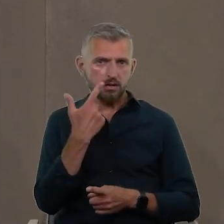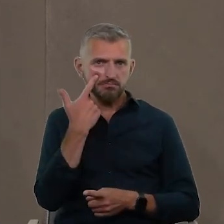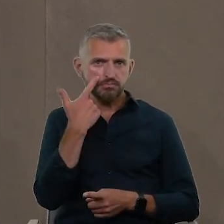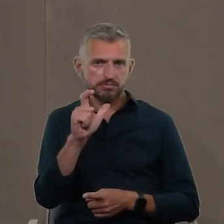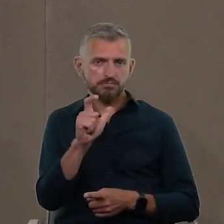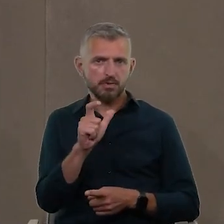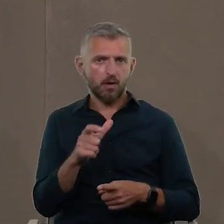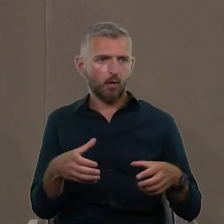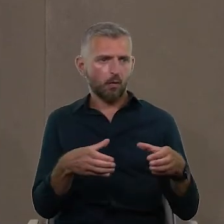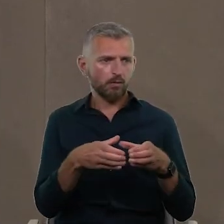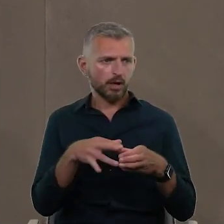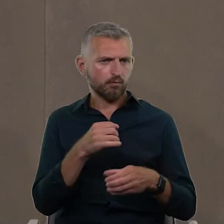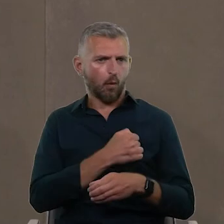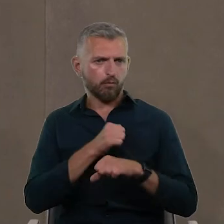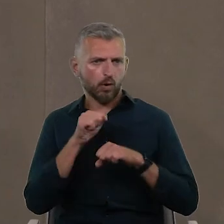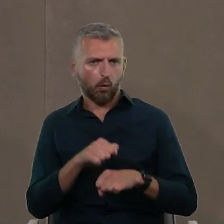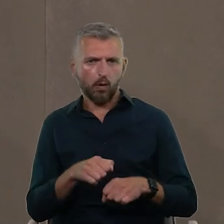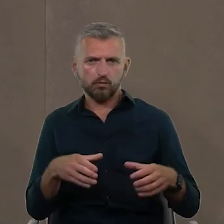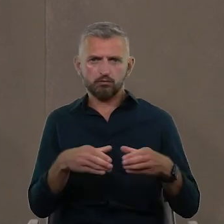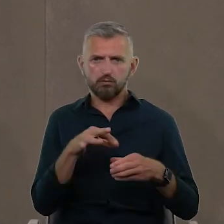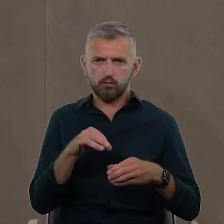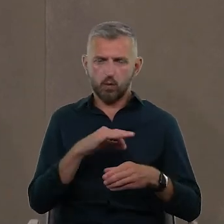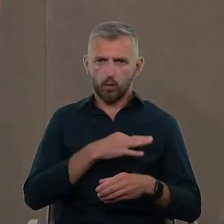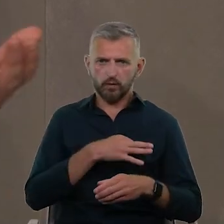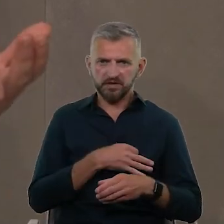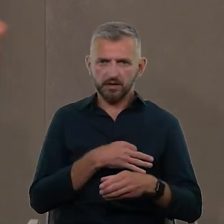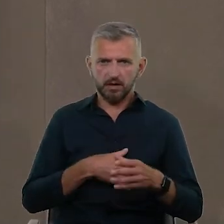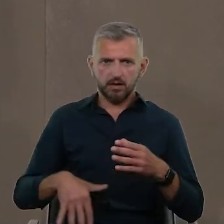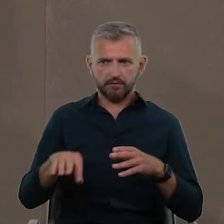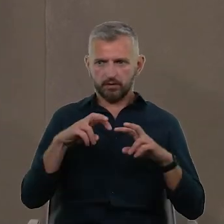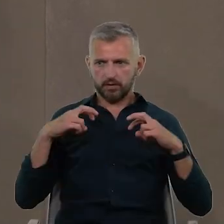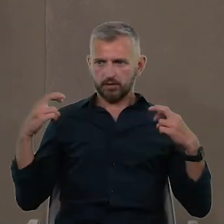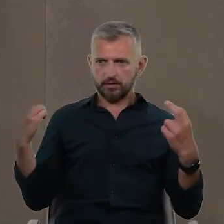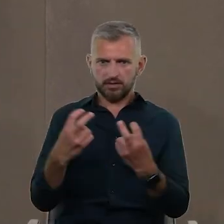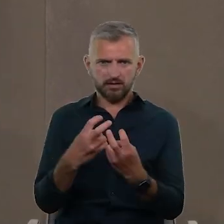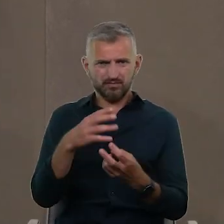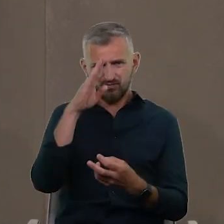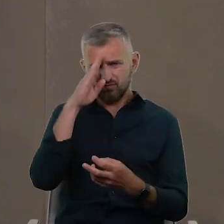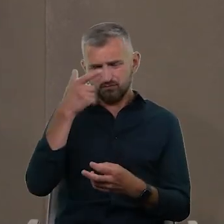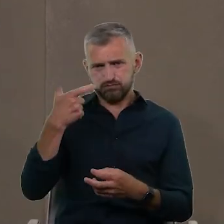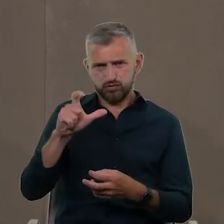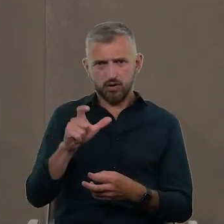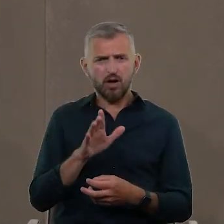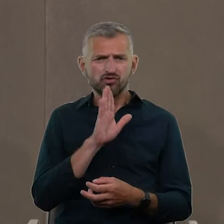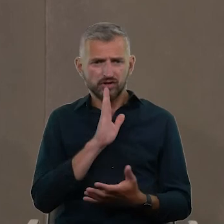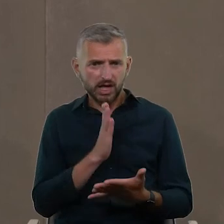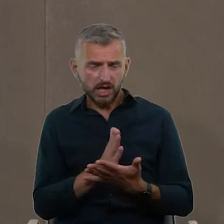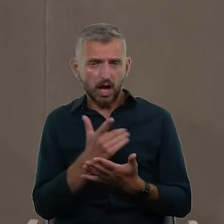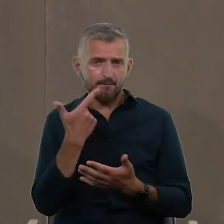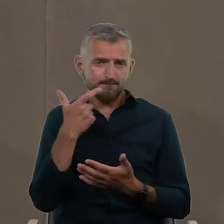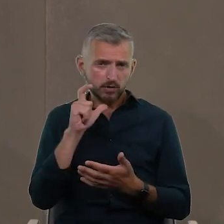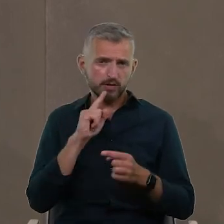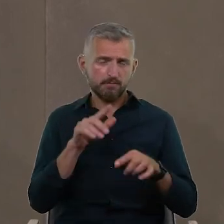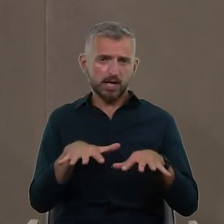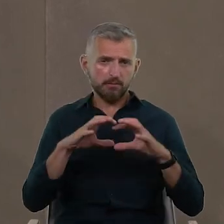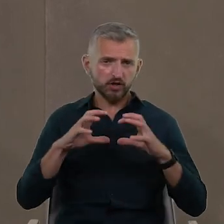більшість, наприклад, комітети по обороні, так? Комітети по розвідці, ну, всі сидять все одно чоловіки, є жінки, але в більшості парламентах світу в